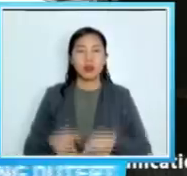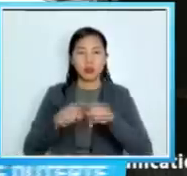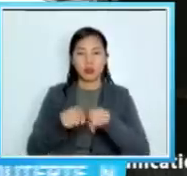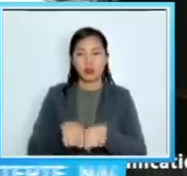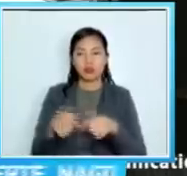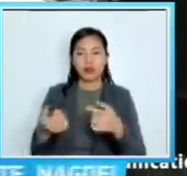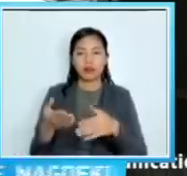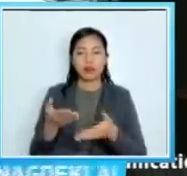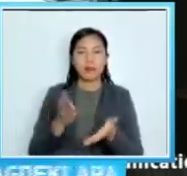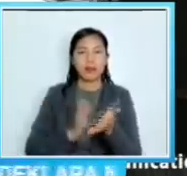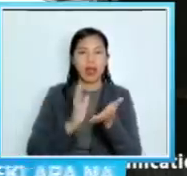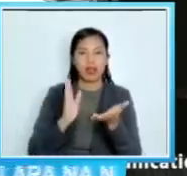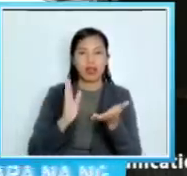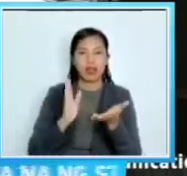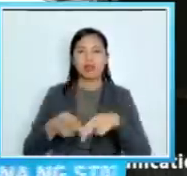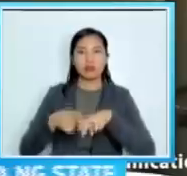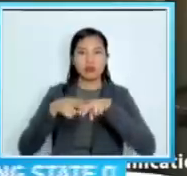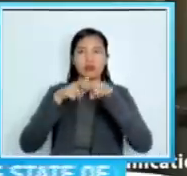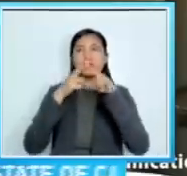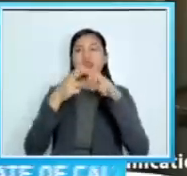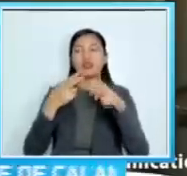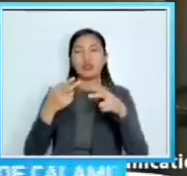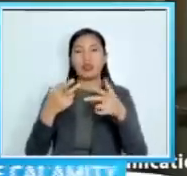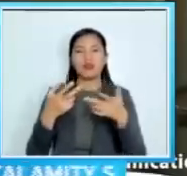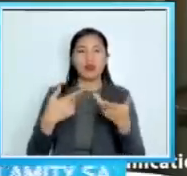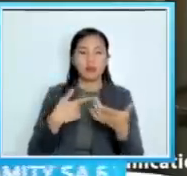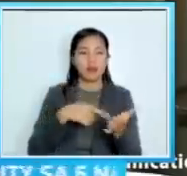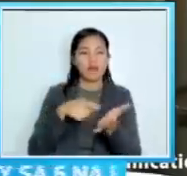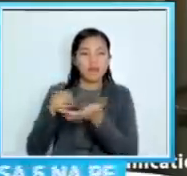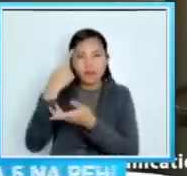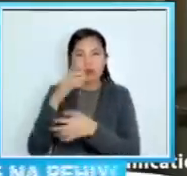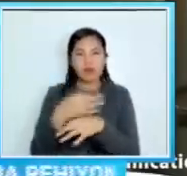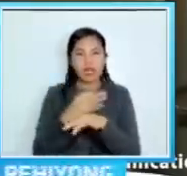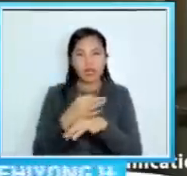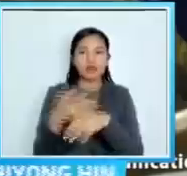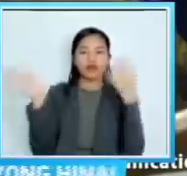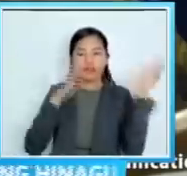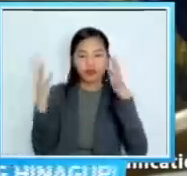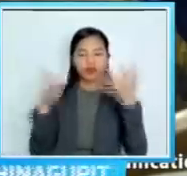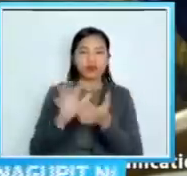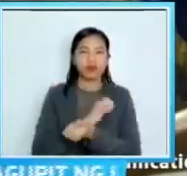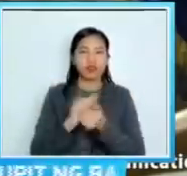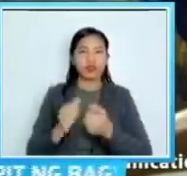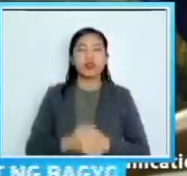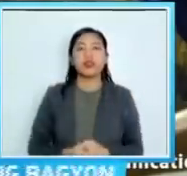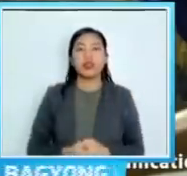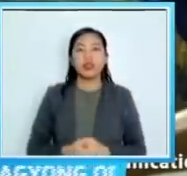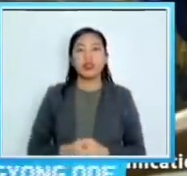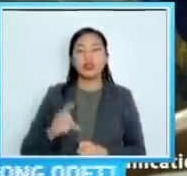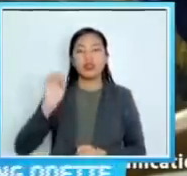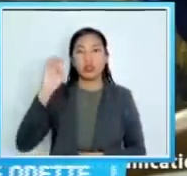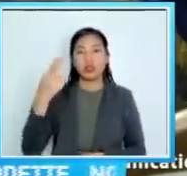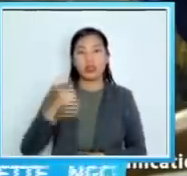the typhoon victims. Sabi naman ni Health Secretary Francisco Duque III, kampante siyang malalagpasan